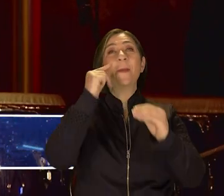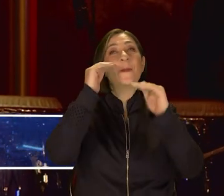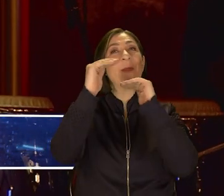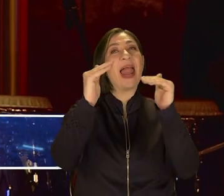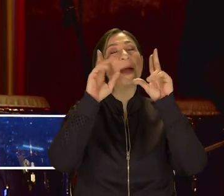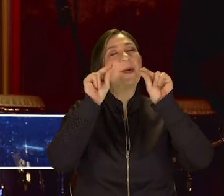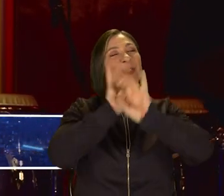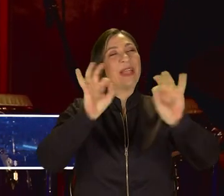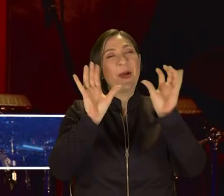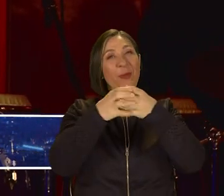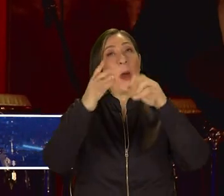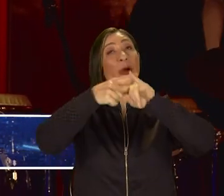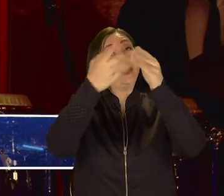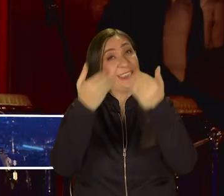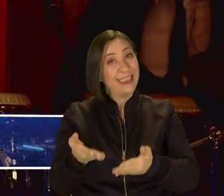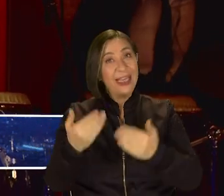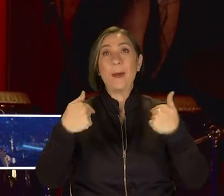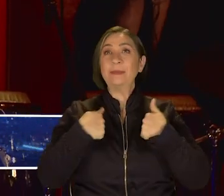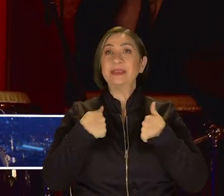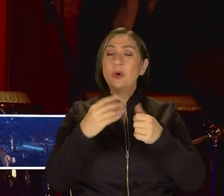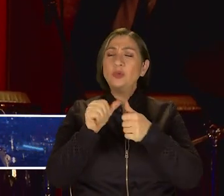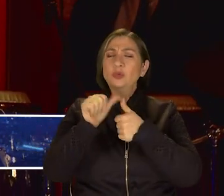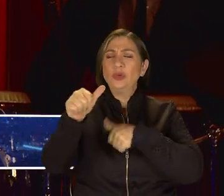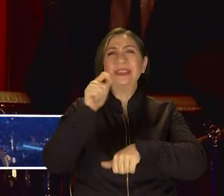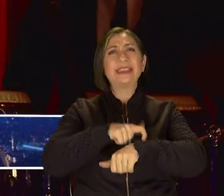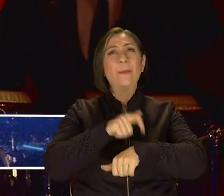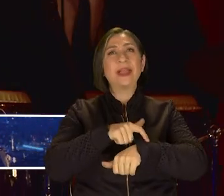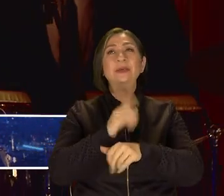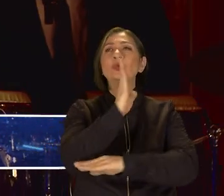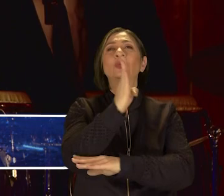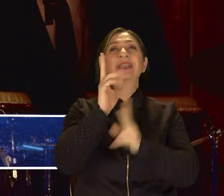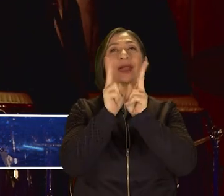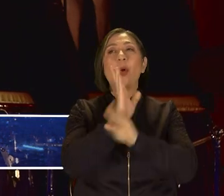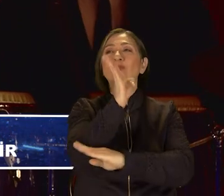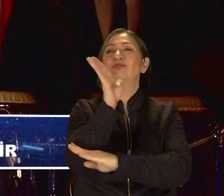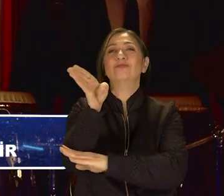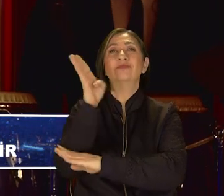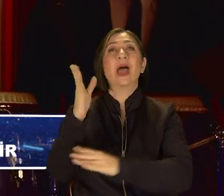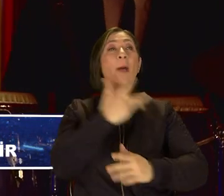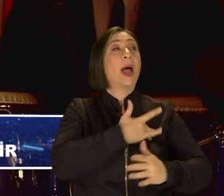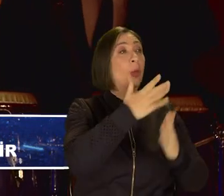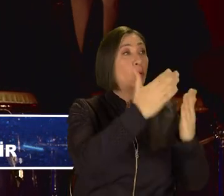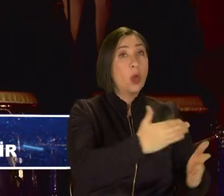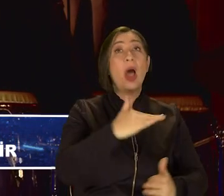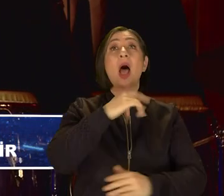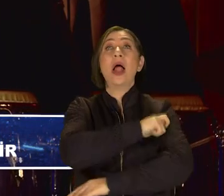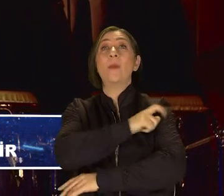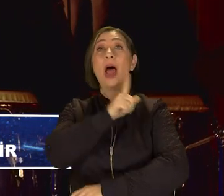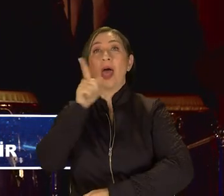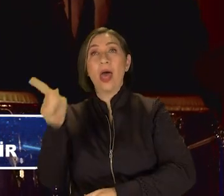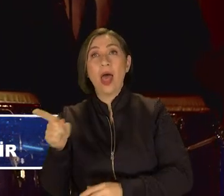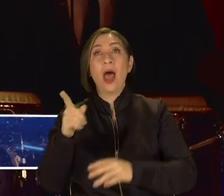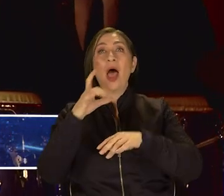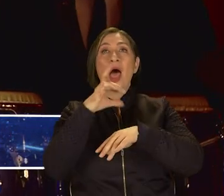Hanımlar beyler, Uykusuzlar Kulübü'ne hoş geldiniz. Biz de uzun süredir turnedeydik. Hem Anadolu'da hem